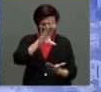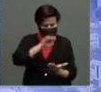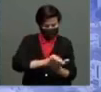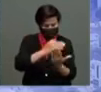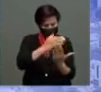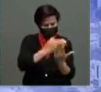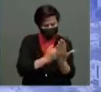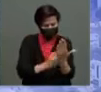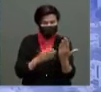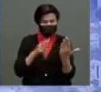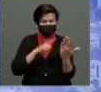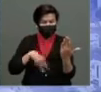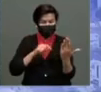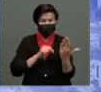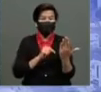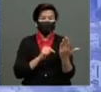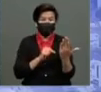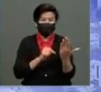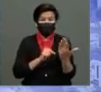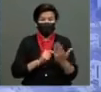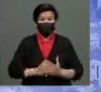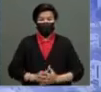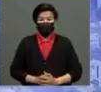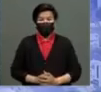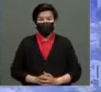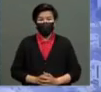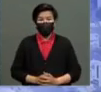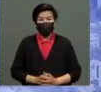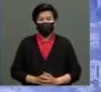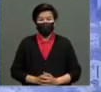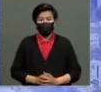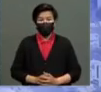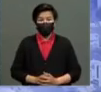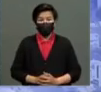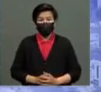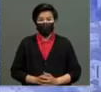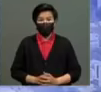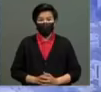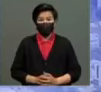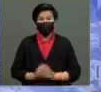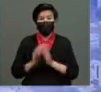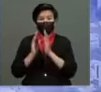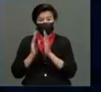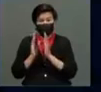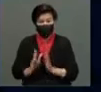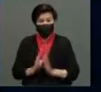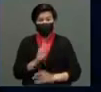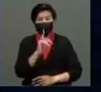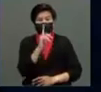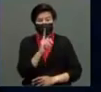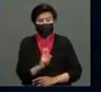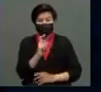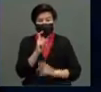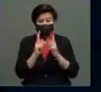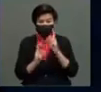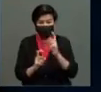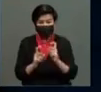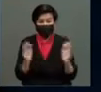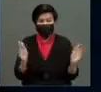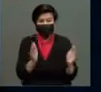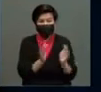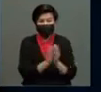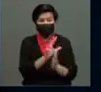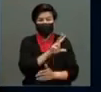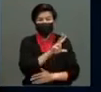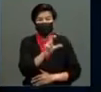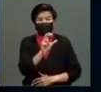อบกันอีกรอบหนึ่งเอาผู้ที่เสียชีวิต327รายมาทบ